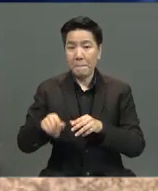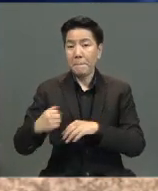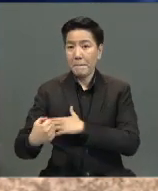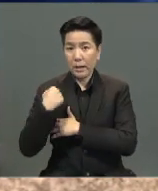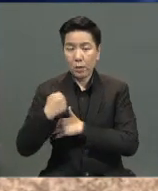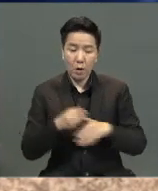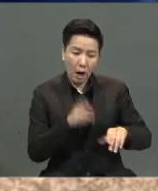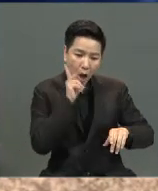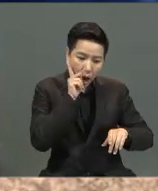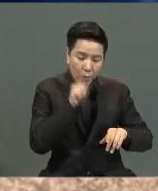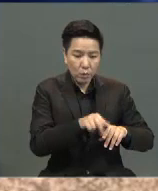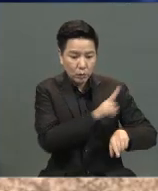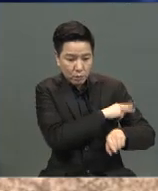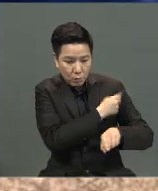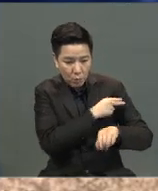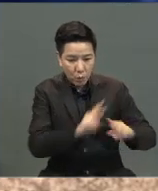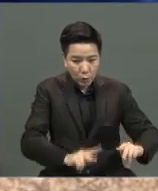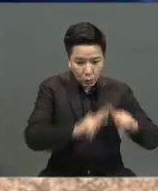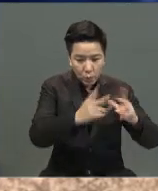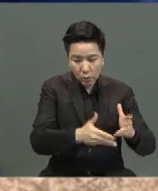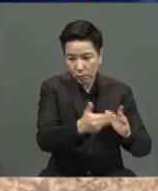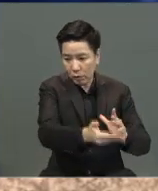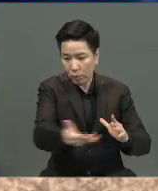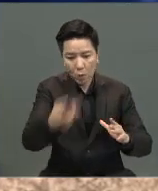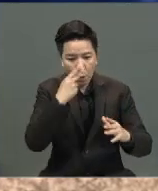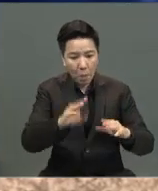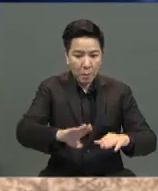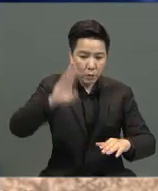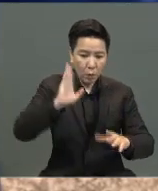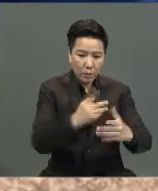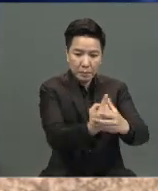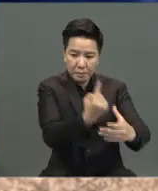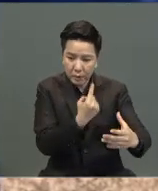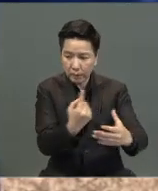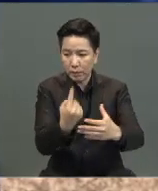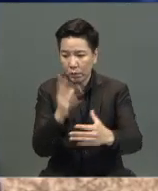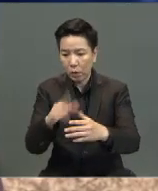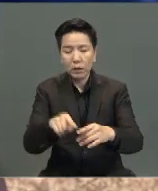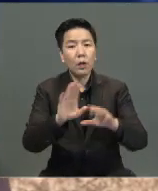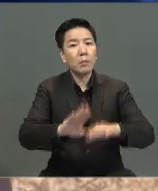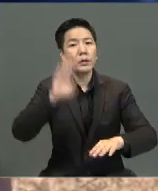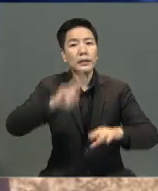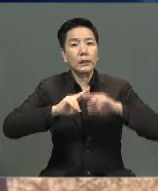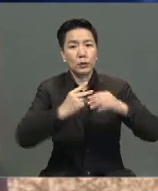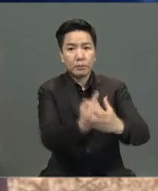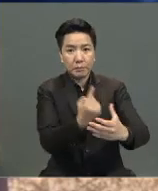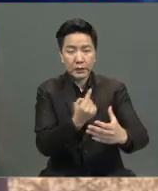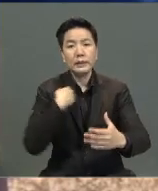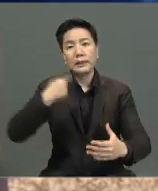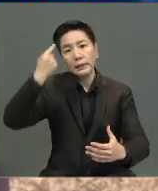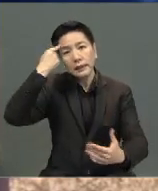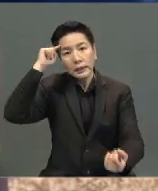องกระทรวงสาธารณสุขรวมทั้งภาคเอกชนผู้แทนภาคเอกชนที่เป็นตัวแทนของภาคเอกชนคำนึง